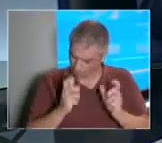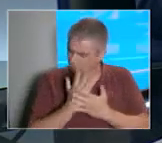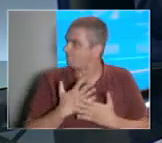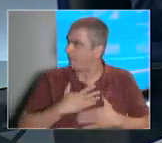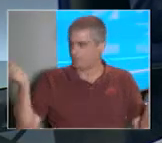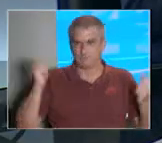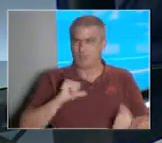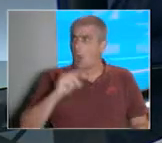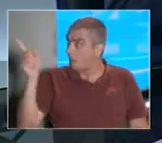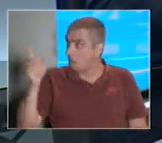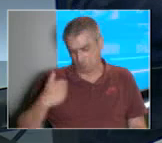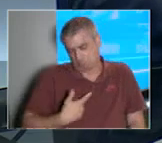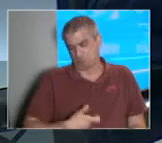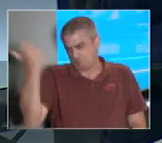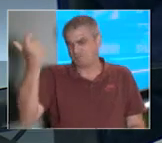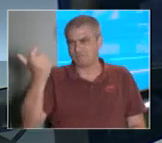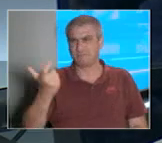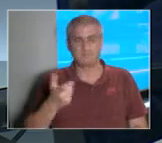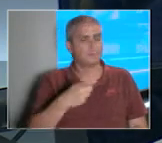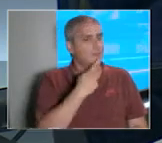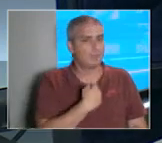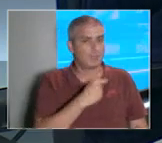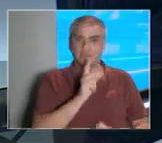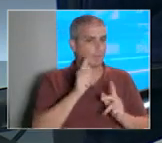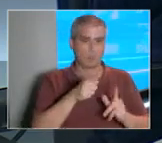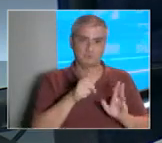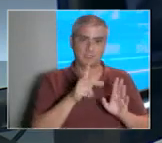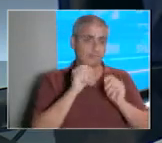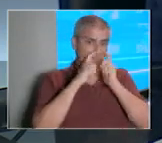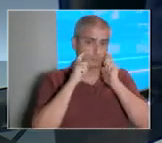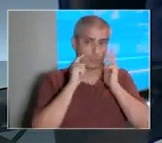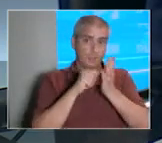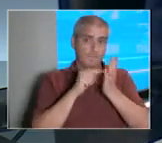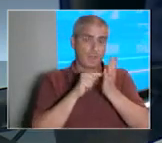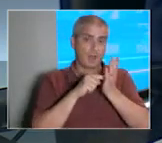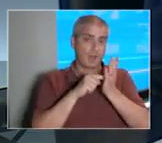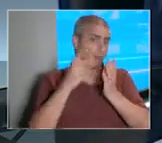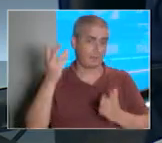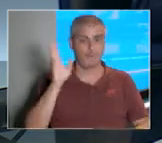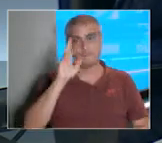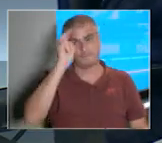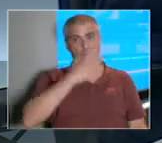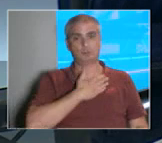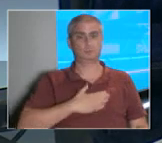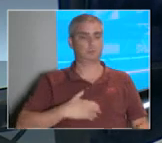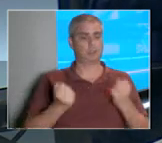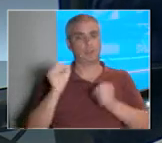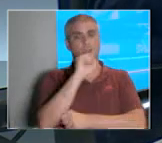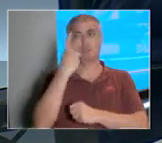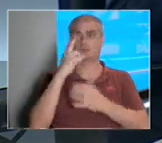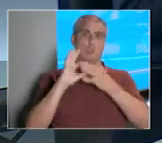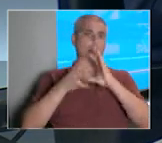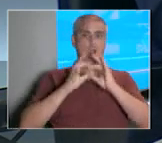אבל... זה לא מעניין אותם, אז למה שאנחנו נסבור? הבנתי, אתה אומר, רבותיי, אתם לא צריכים ללכת עם מסכות, מכיוון ש... בני גנץ נוסע בשני